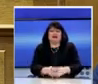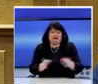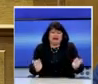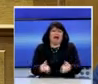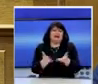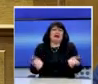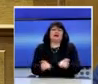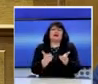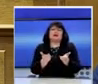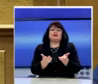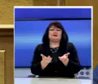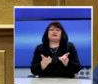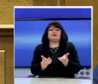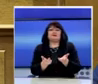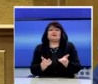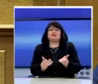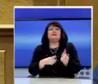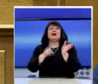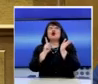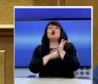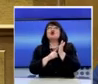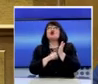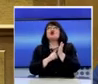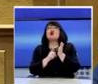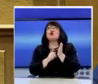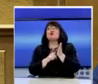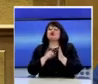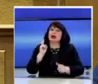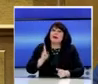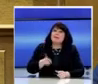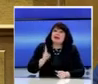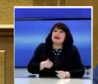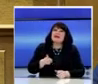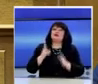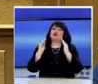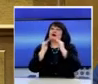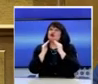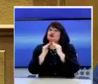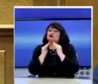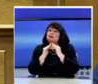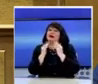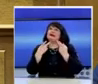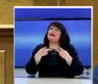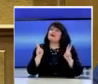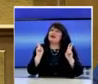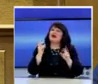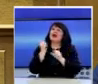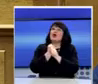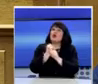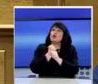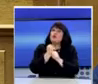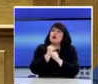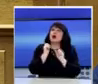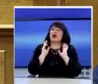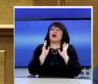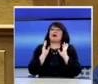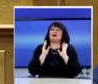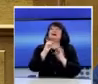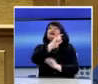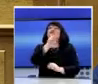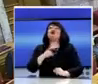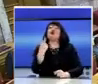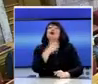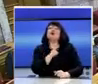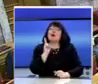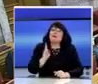ευκαιρίας για νόμους που απειλούν το σπίτι του, τη δουλειά του, την ελευθερία του, τις ελευθερίες του, την ίδια τη ζωή